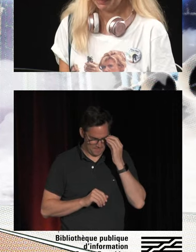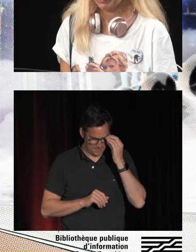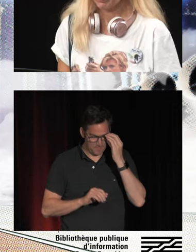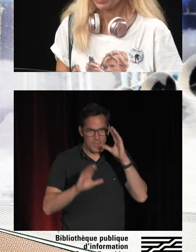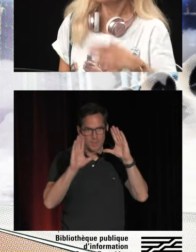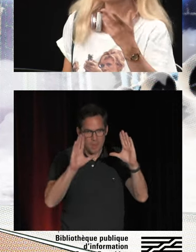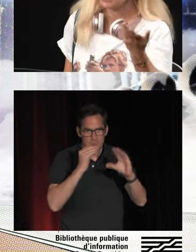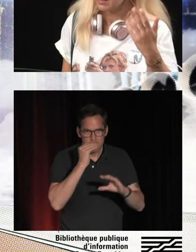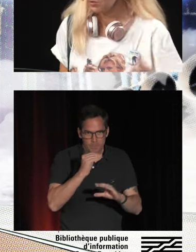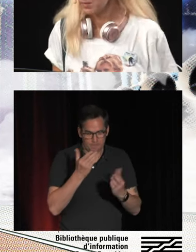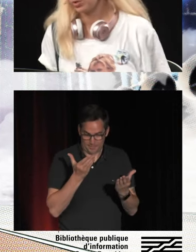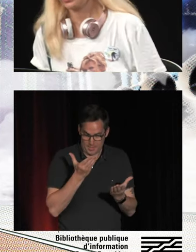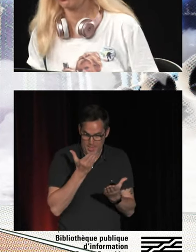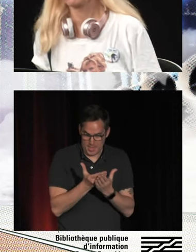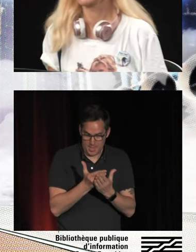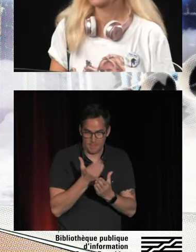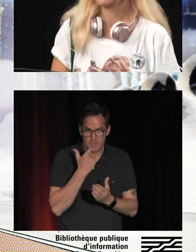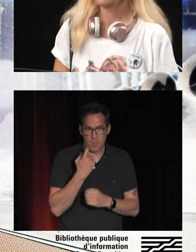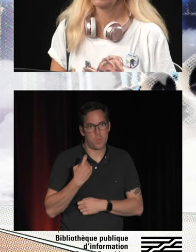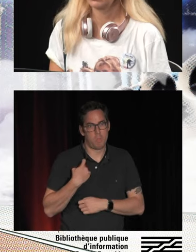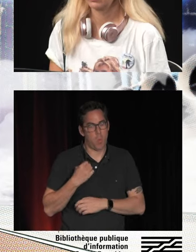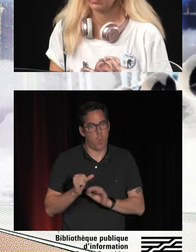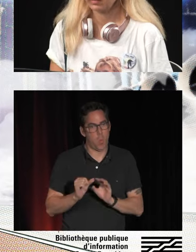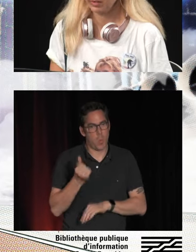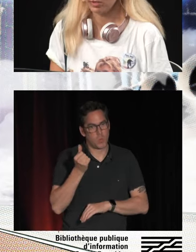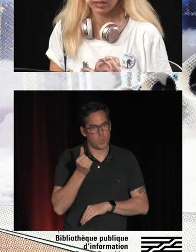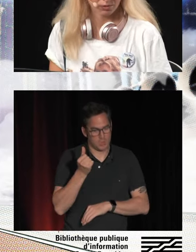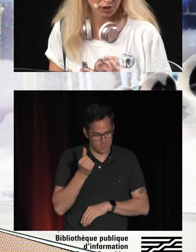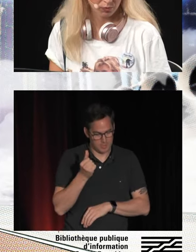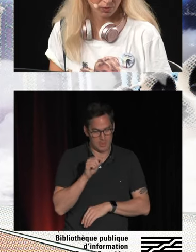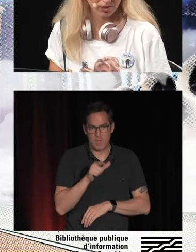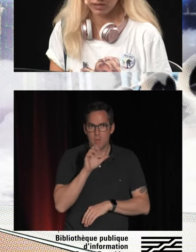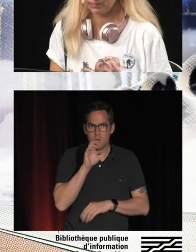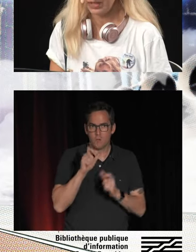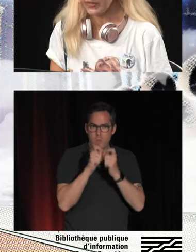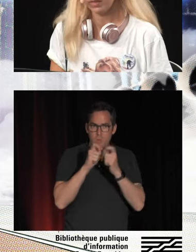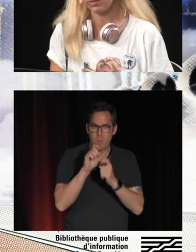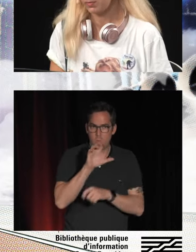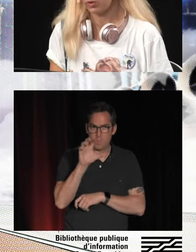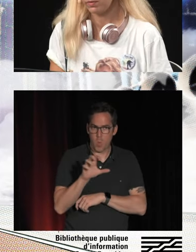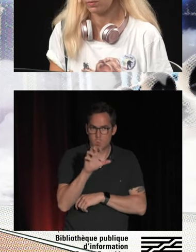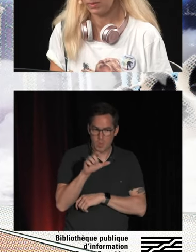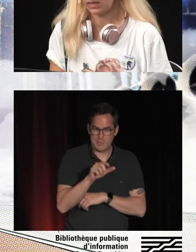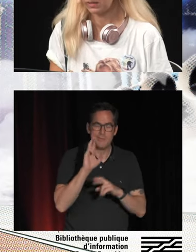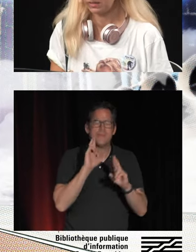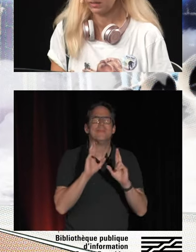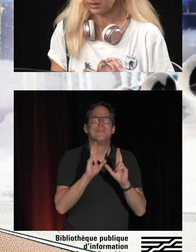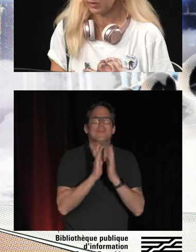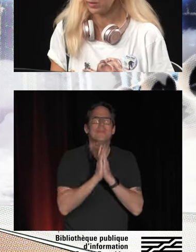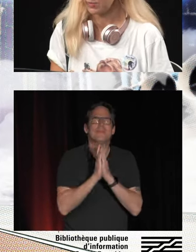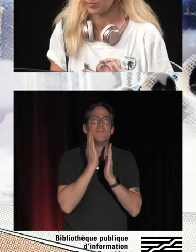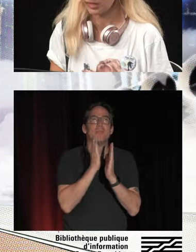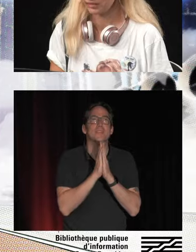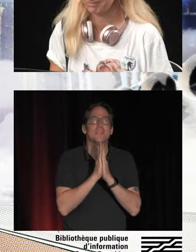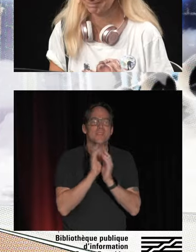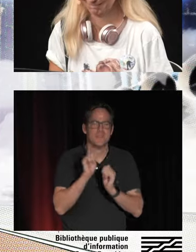Ok, et donc voilà, la 11e sortie du jeu. Bowser, le château de Bowser. Pitié, vraiment, il faut pas... vraiment,